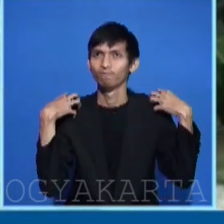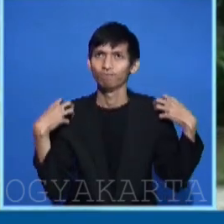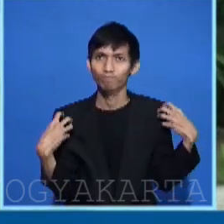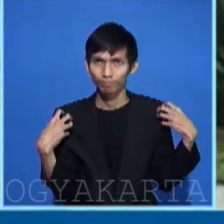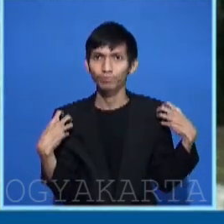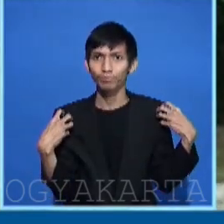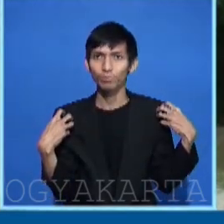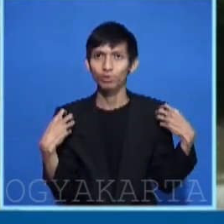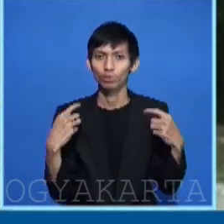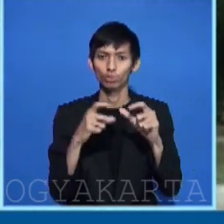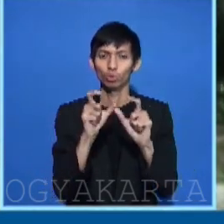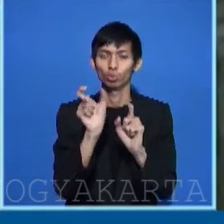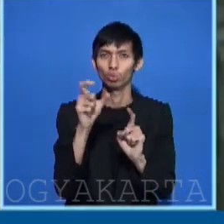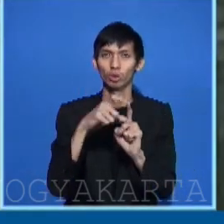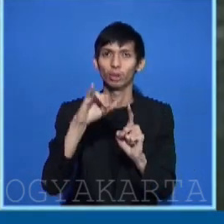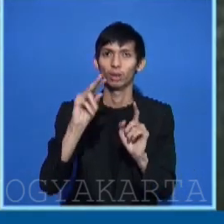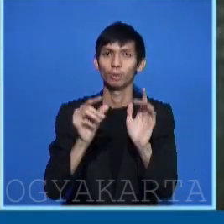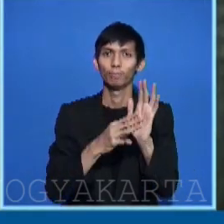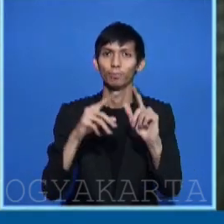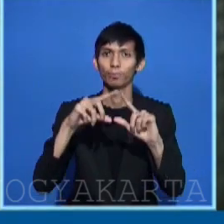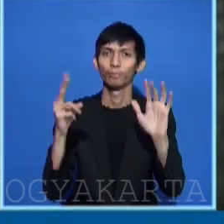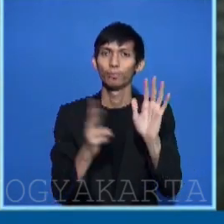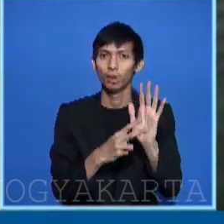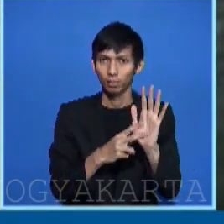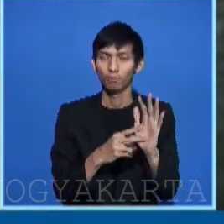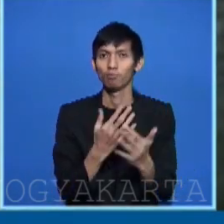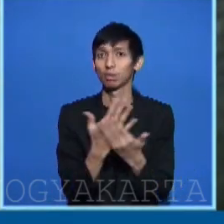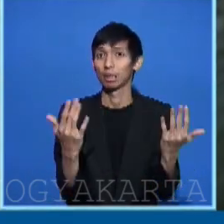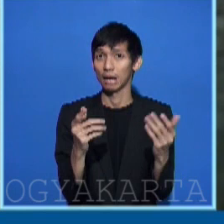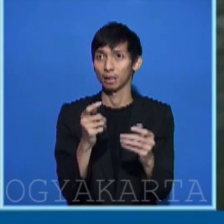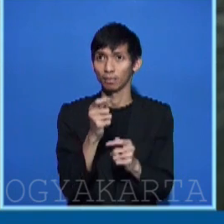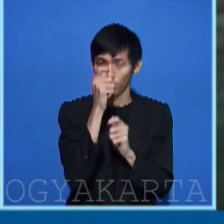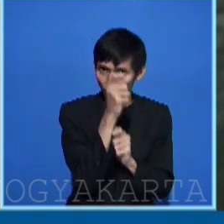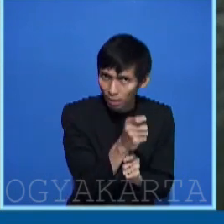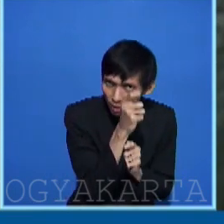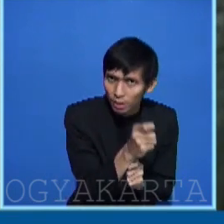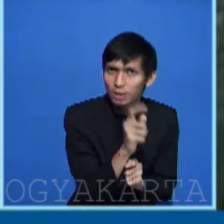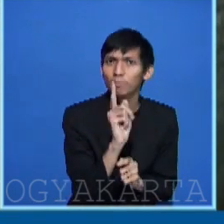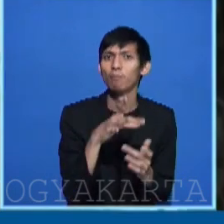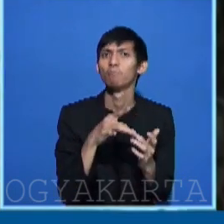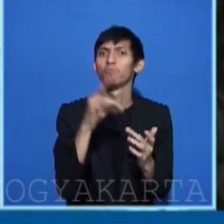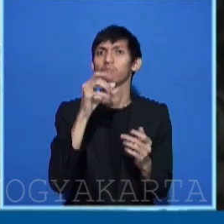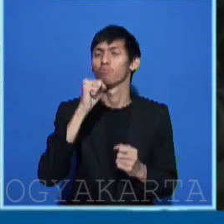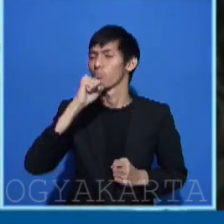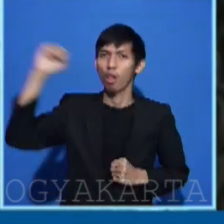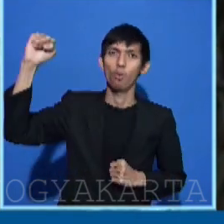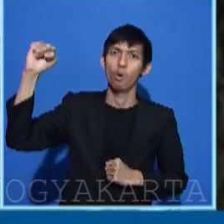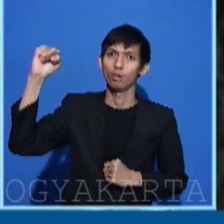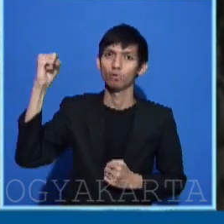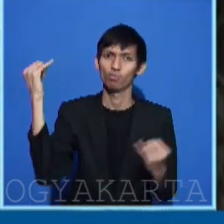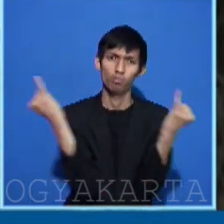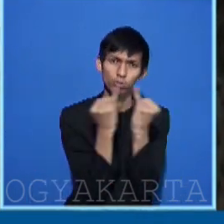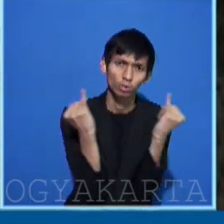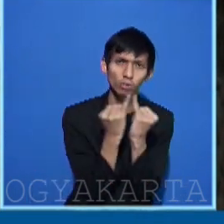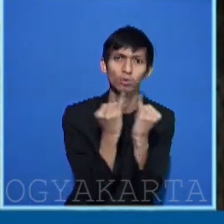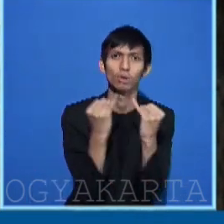Kulon Progo Suko pakurmatan rumahtang sanon ingkang wujudaken 1 nggaling pahlawan ingkang heroik naliko perang Mang sawadi